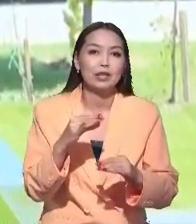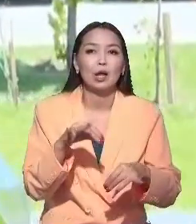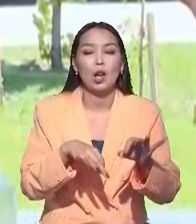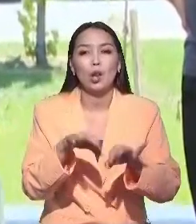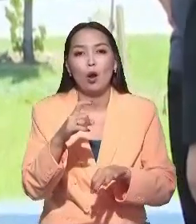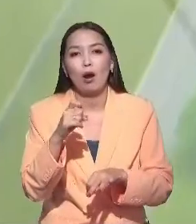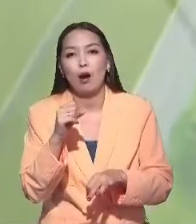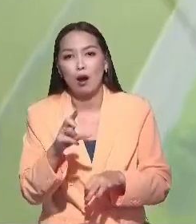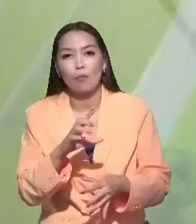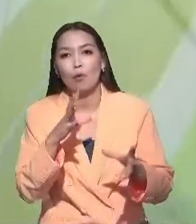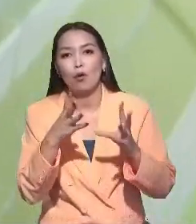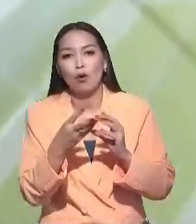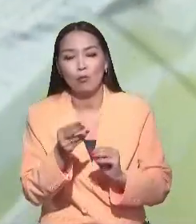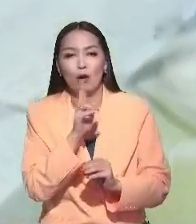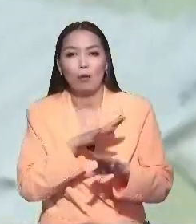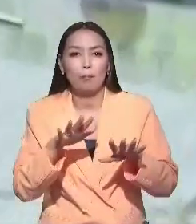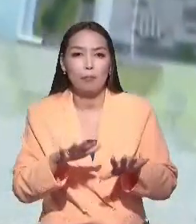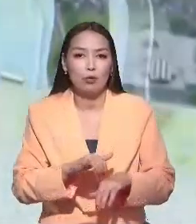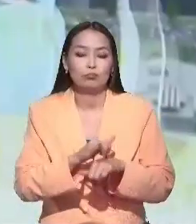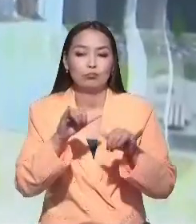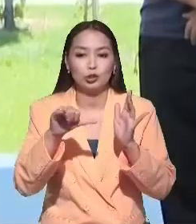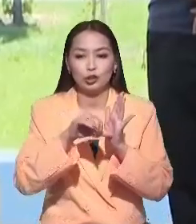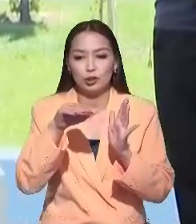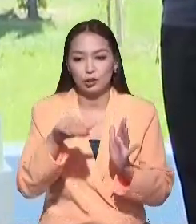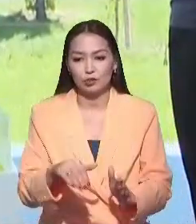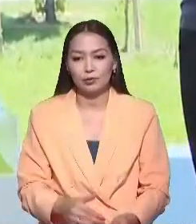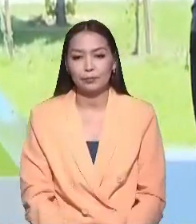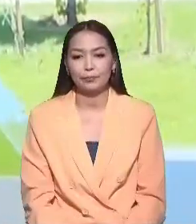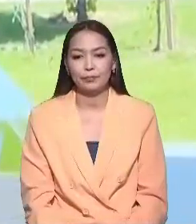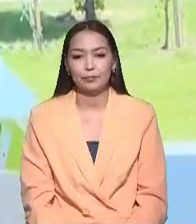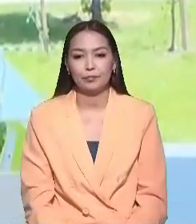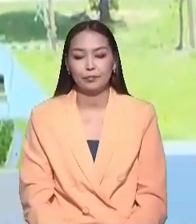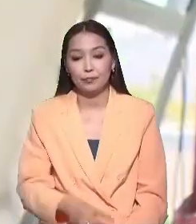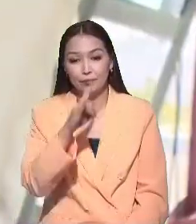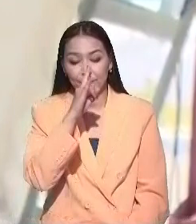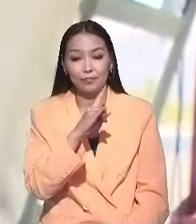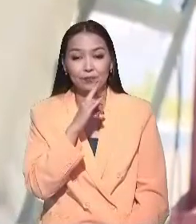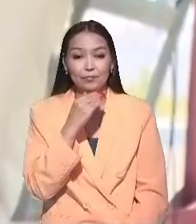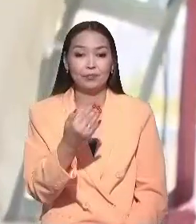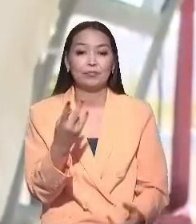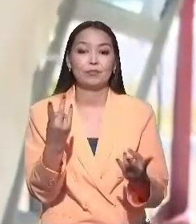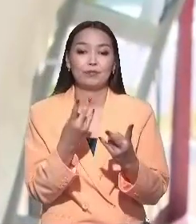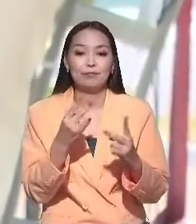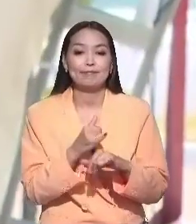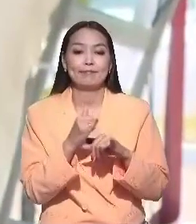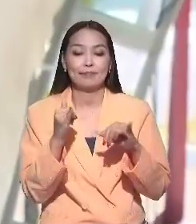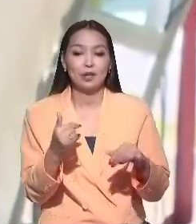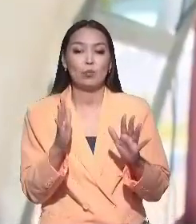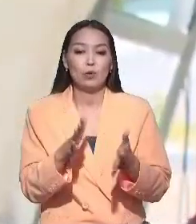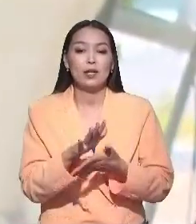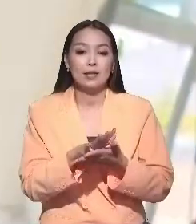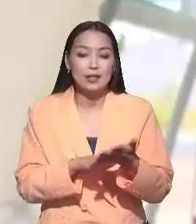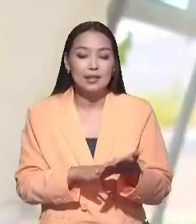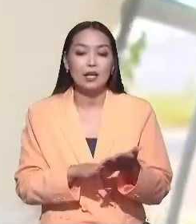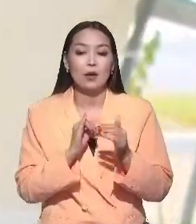Общее количество рабочих мест превысит 6 тысяч. Казахстанский автопром состоялся, и он дальше будет развиваться, и